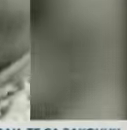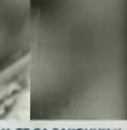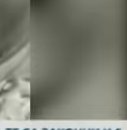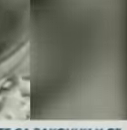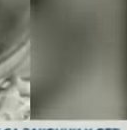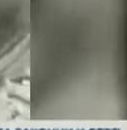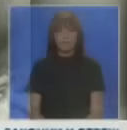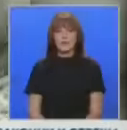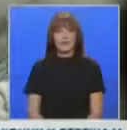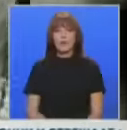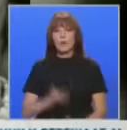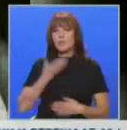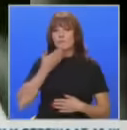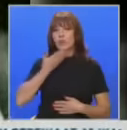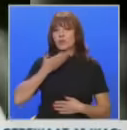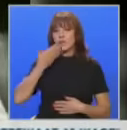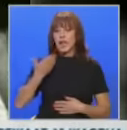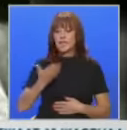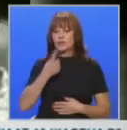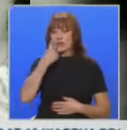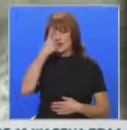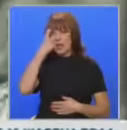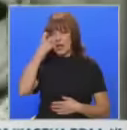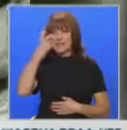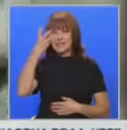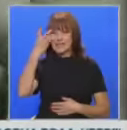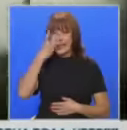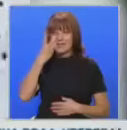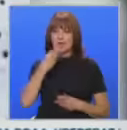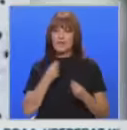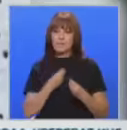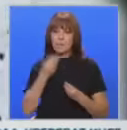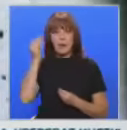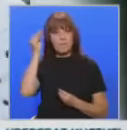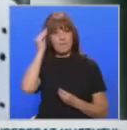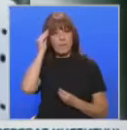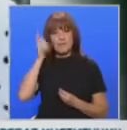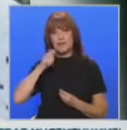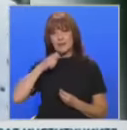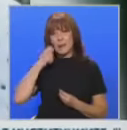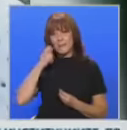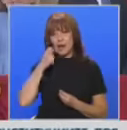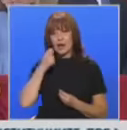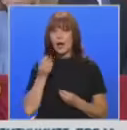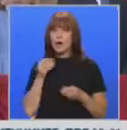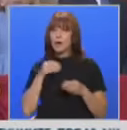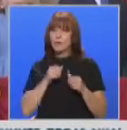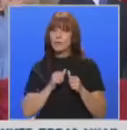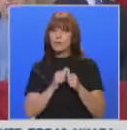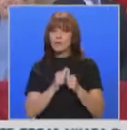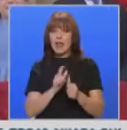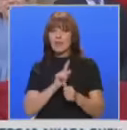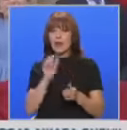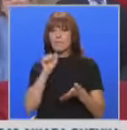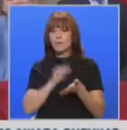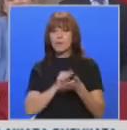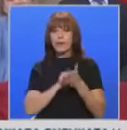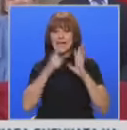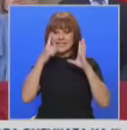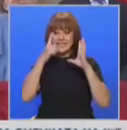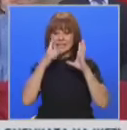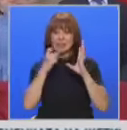year. Посланието, което крал Чарлз III отправи в памет на майка си Елизабет II, придружено от непубликувана до момента снимка